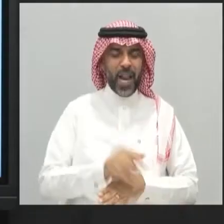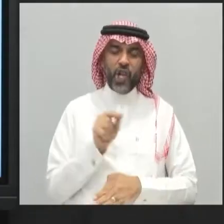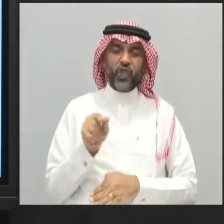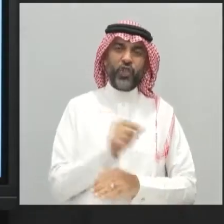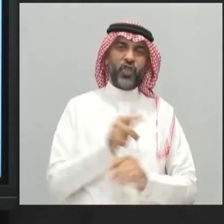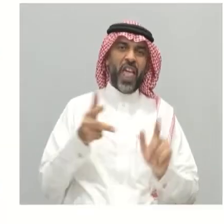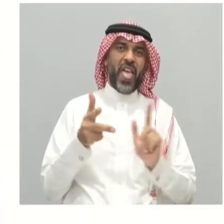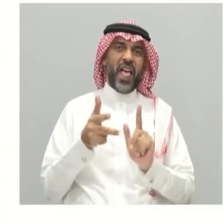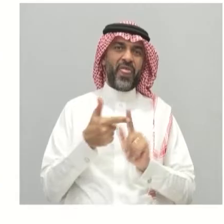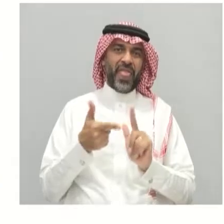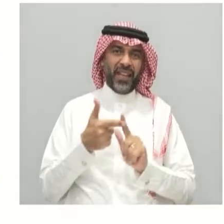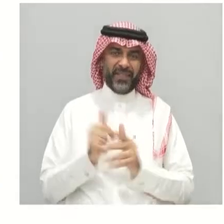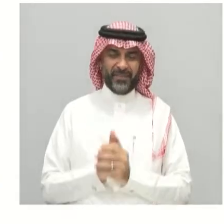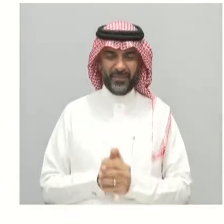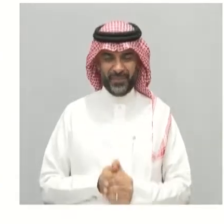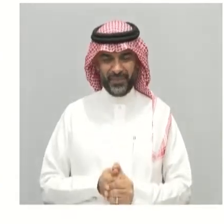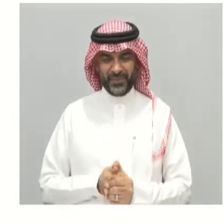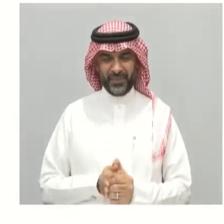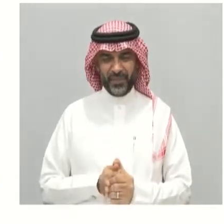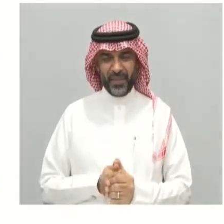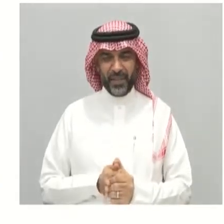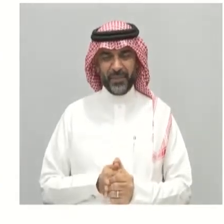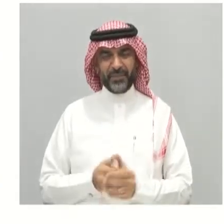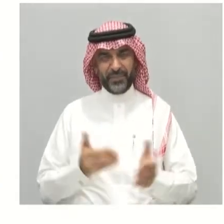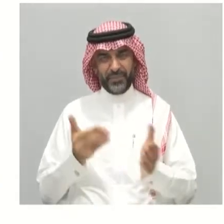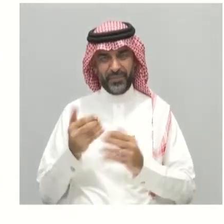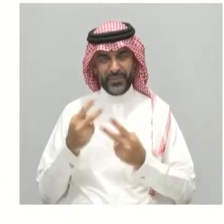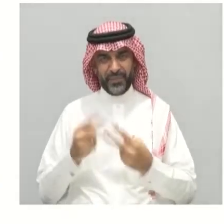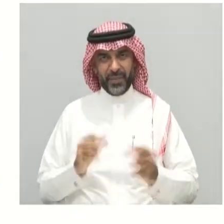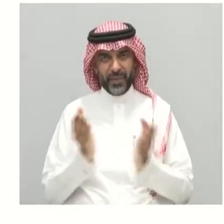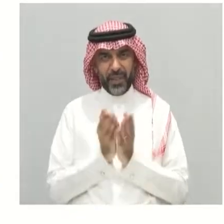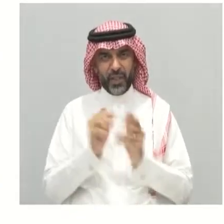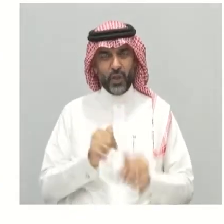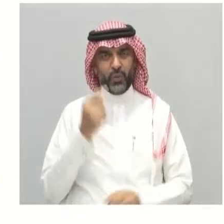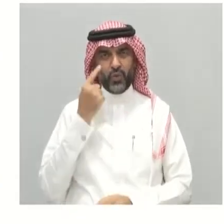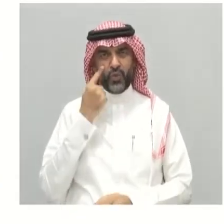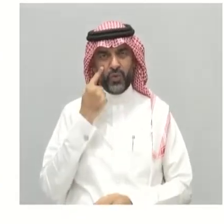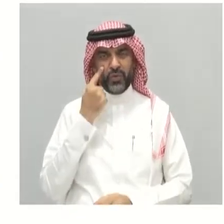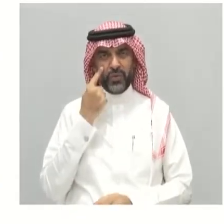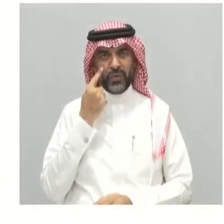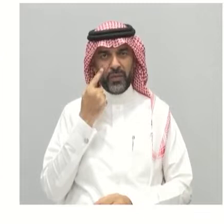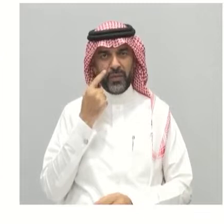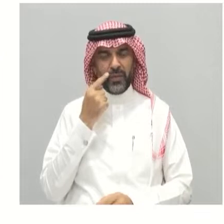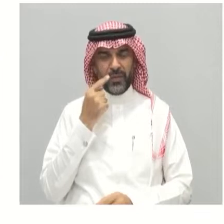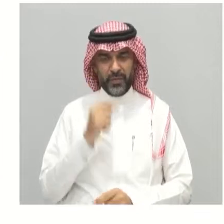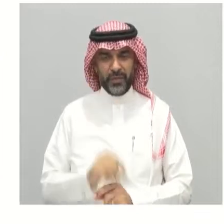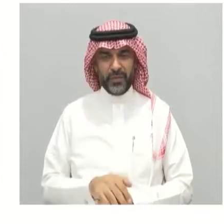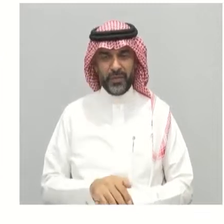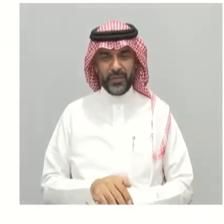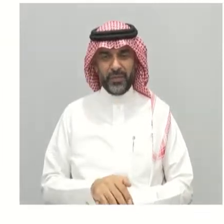عن تنوع الطلائعيات دعونا ننطلق في درسنا لهذا اليوم ونتعرف عليه بشكل اكبر